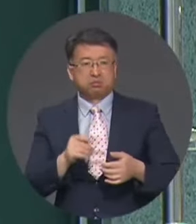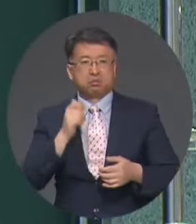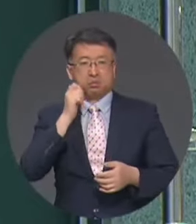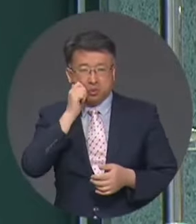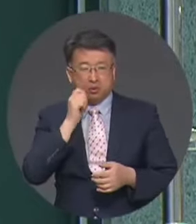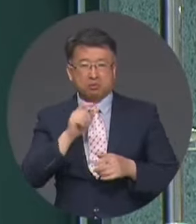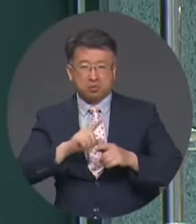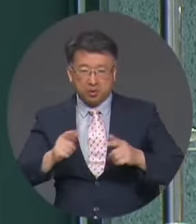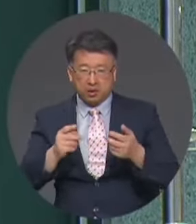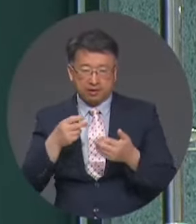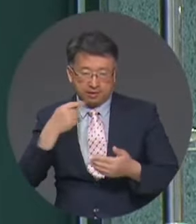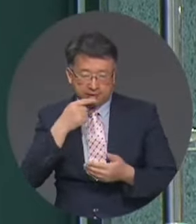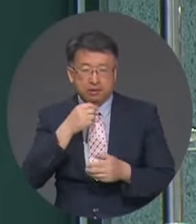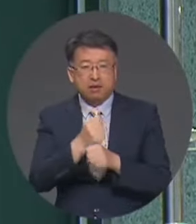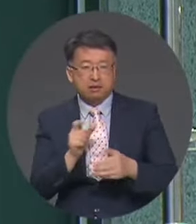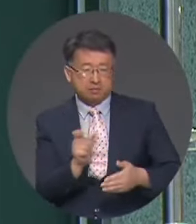MBC 뉴스 식입니다